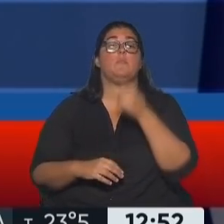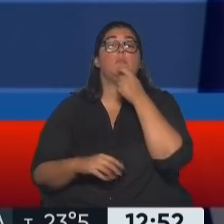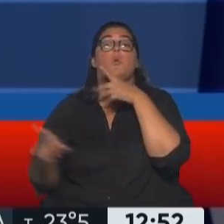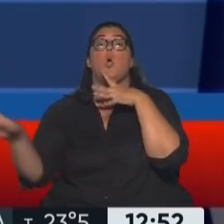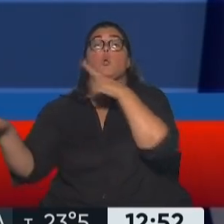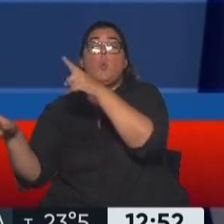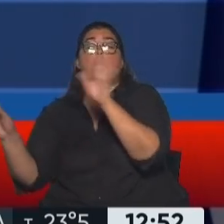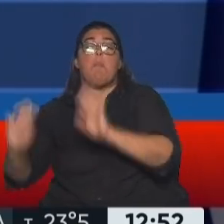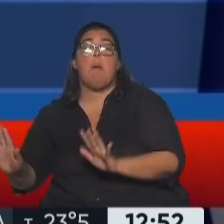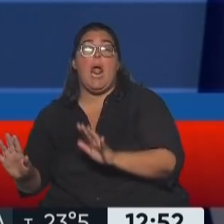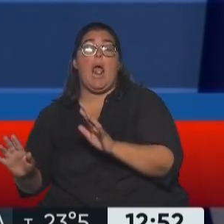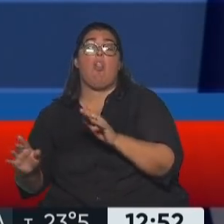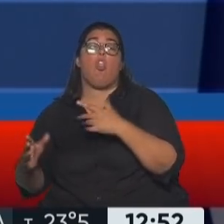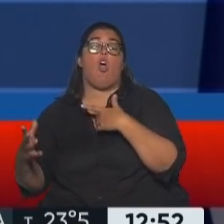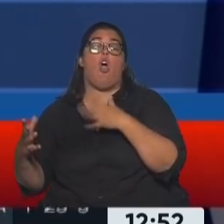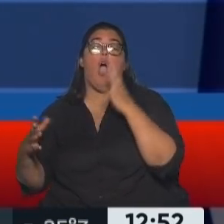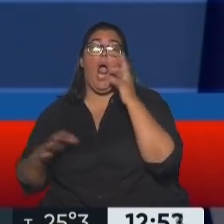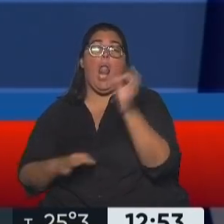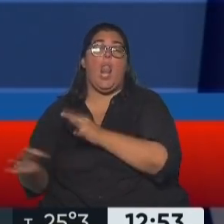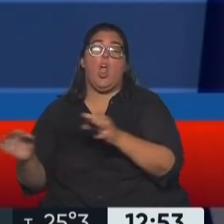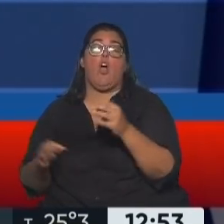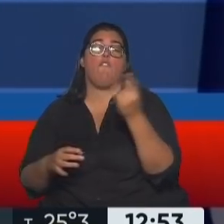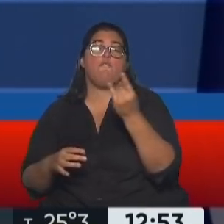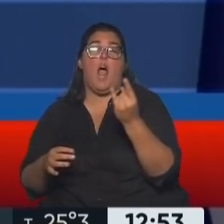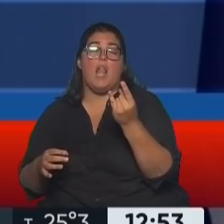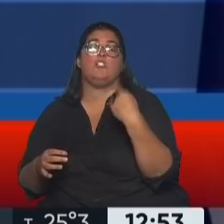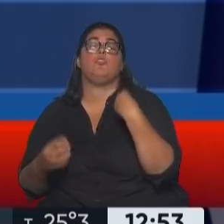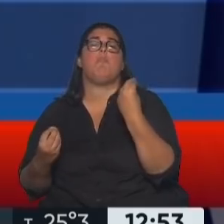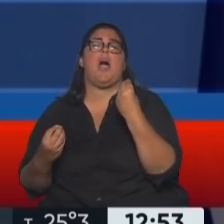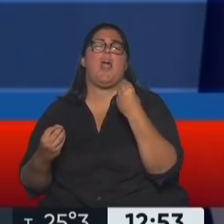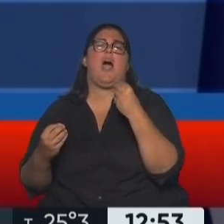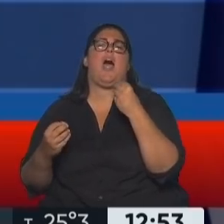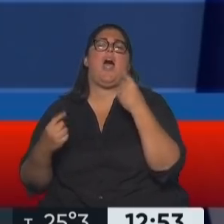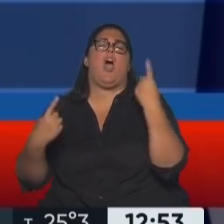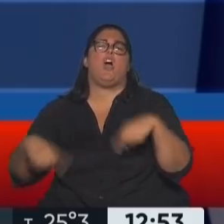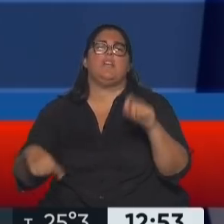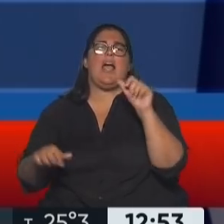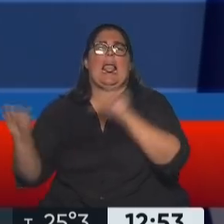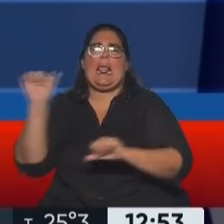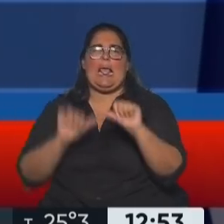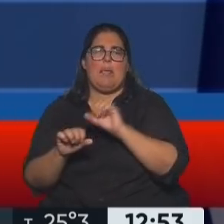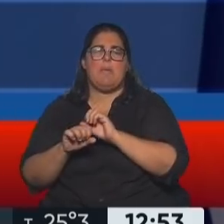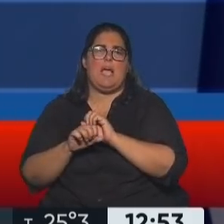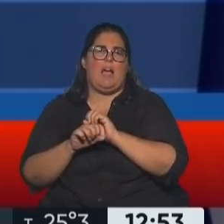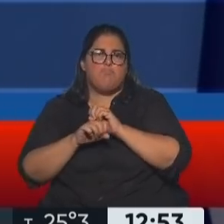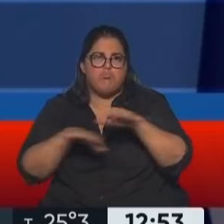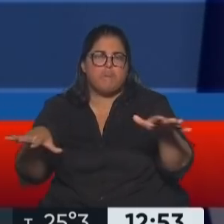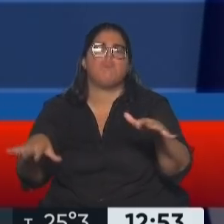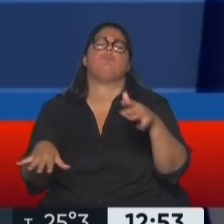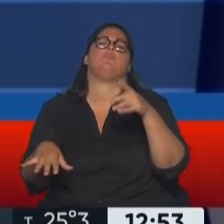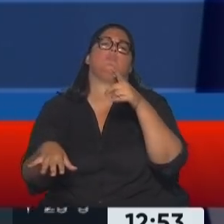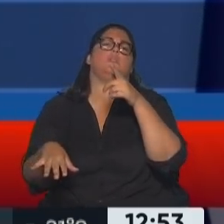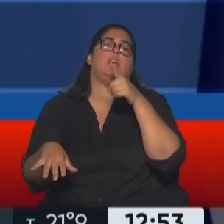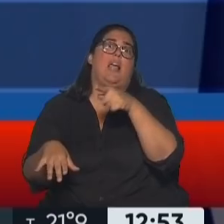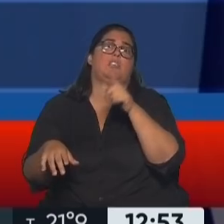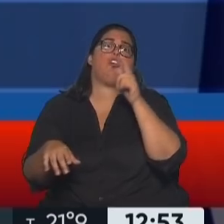so ist, dass Russland immer mehr darüber redet, dass die Ukraine biologische und chemische Waffen entwickle oder andere